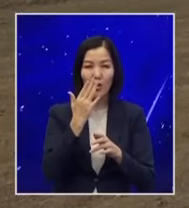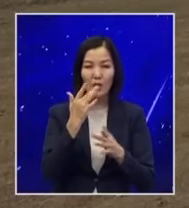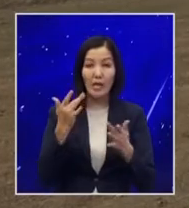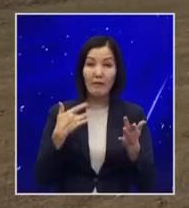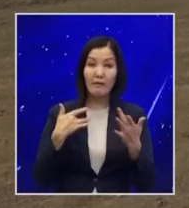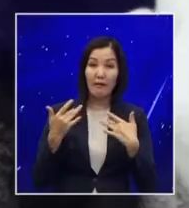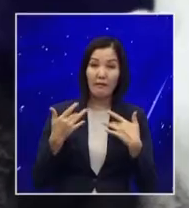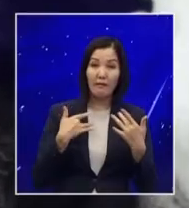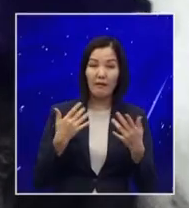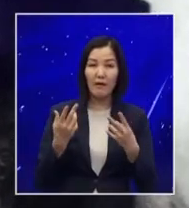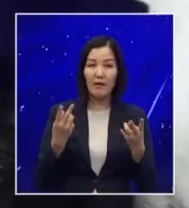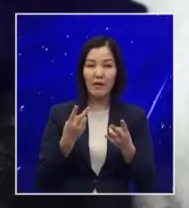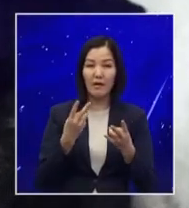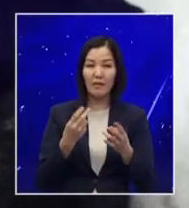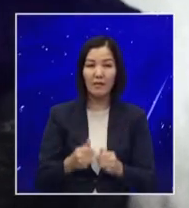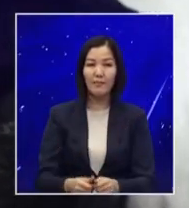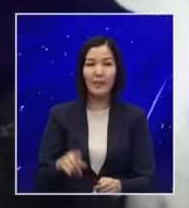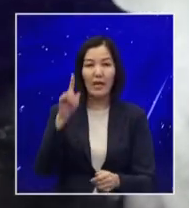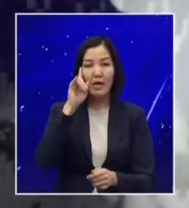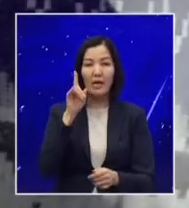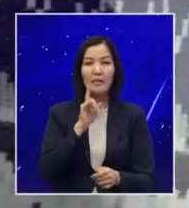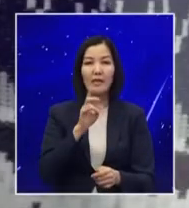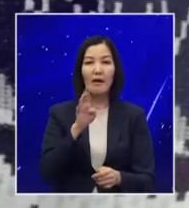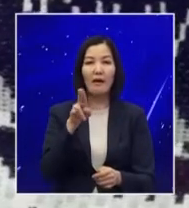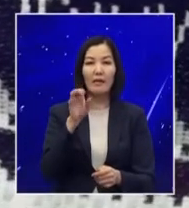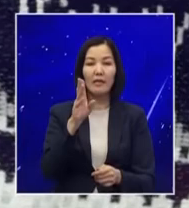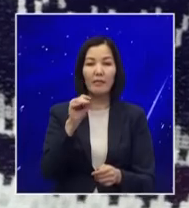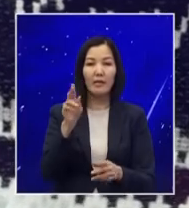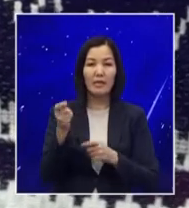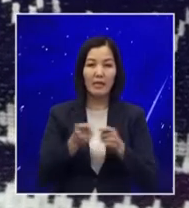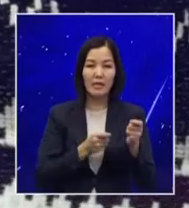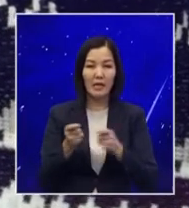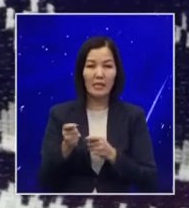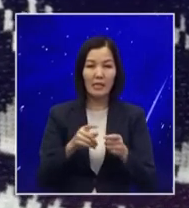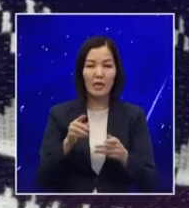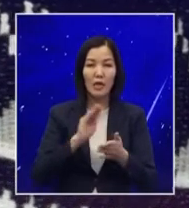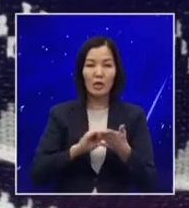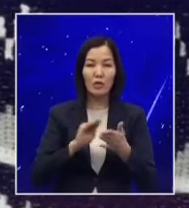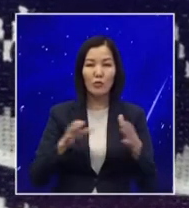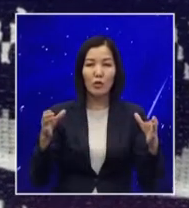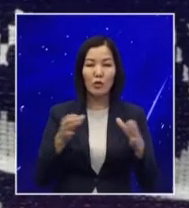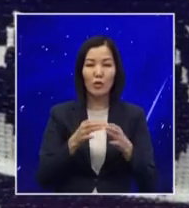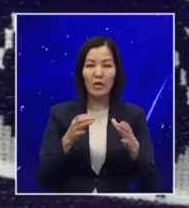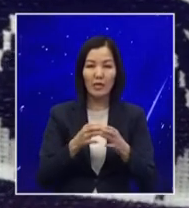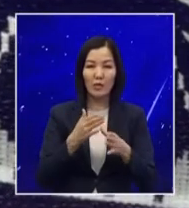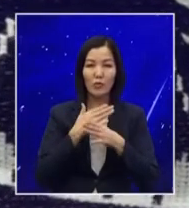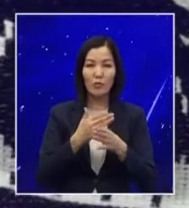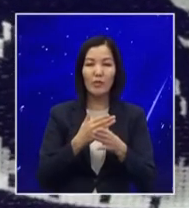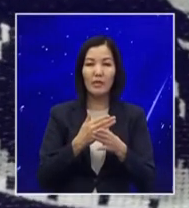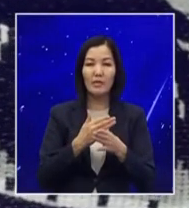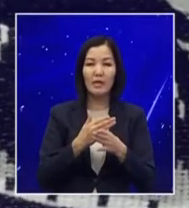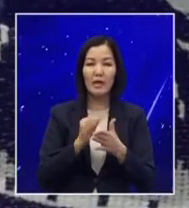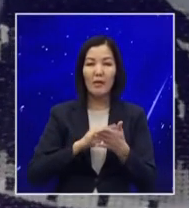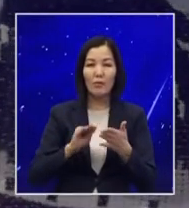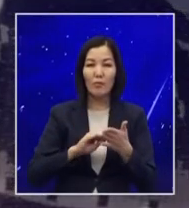театрға сұранып тұрады. Жазушы Алматыдағы Қазақ әдебиеті газетінде редактор, Қазақстан жазушылар одағында кеңесші, кейін одақ хатшысы қызметін